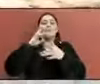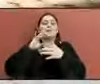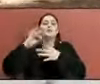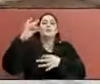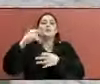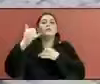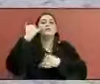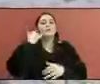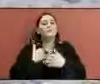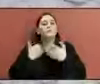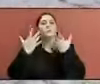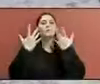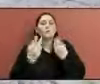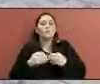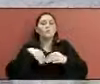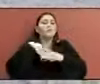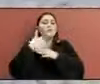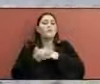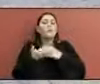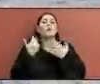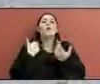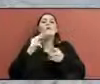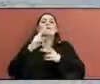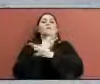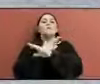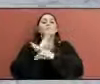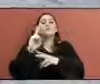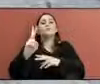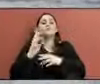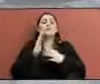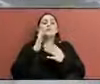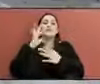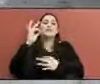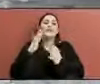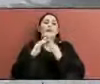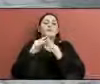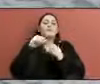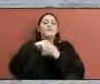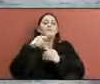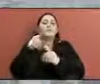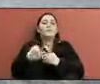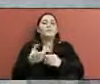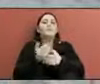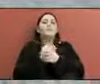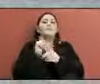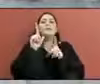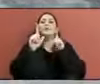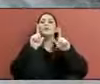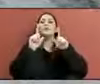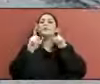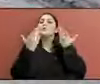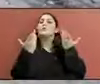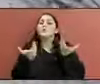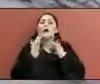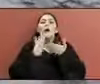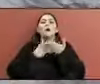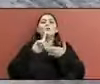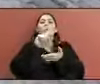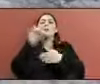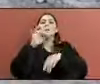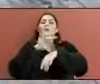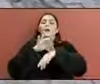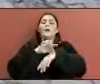ulaştırıldıktan sonra bilgileri biz hemen vatandaşımızı evinde tespitini yapıyoruz. İhtiyacı ne? Arkadaşlarımız yaklaşık 10 dakikalık